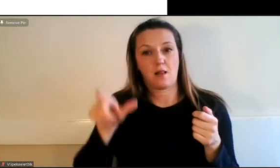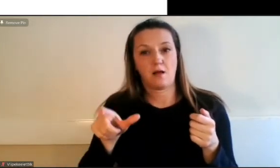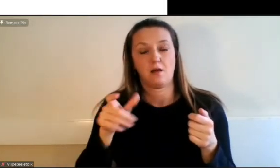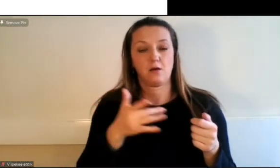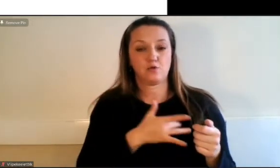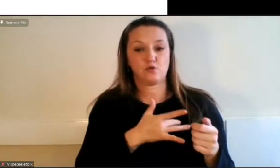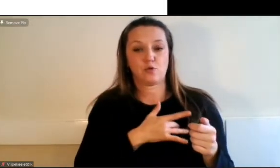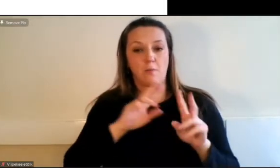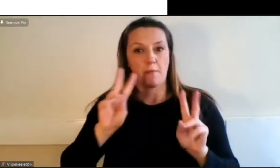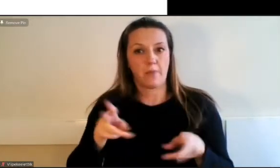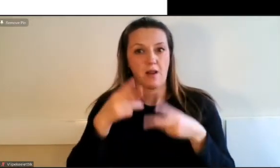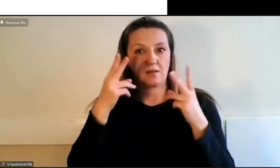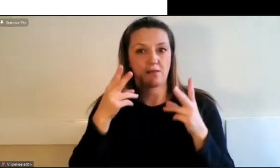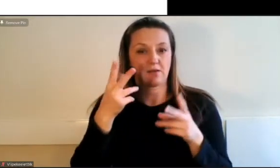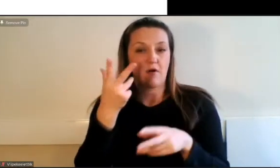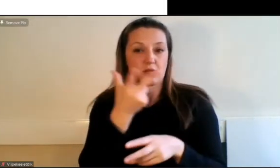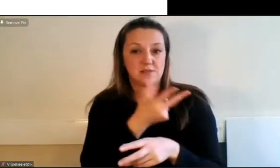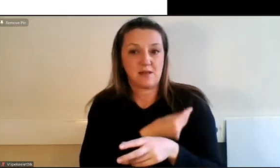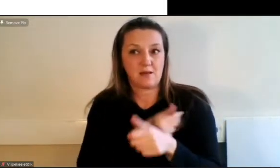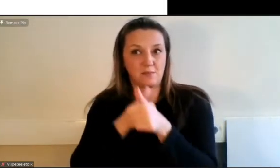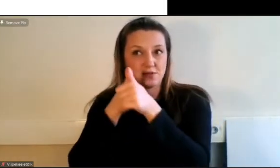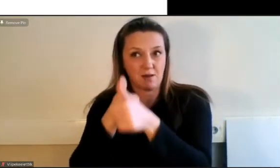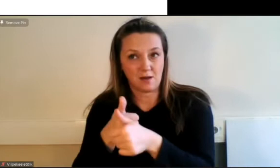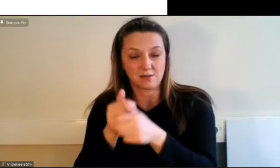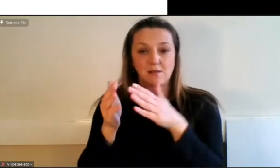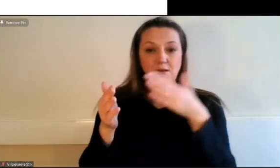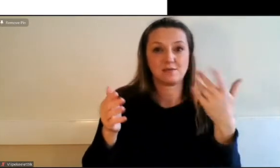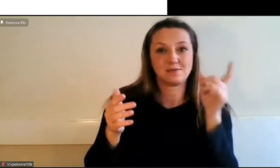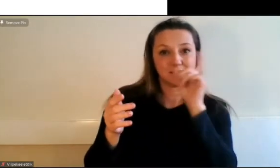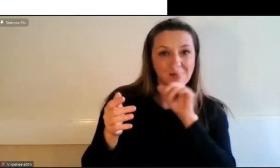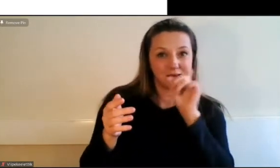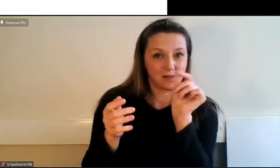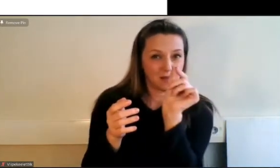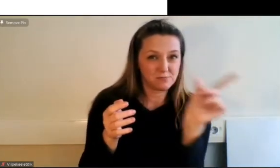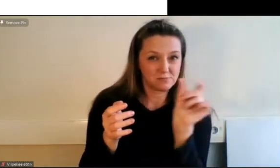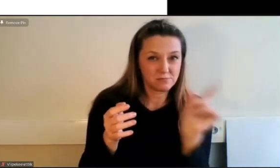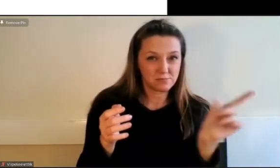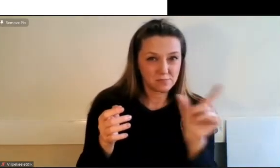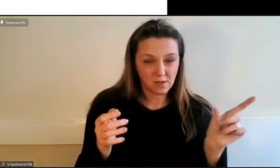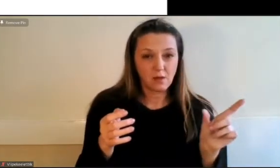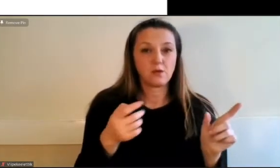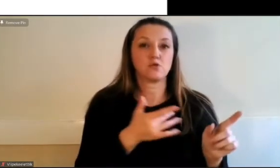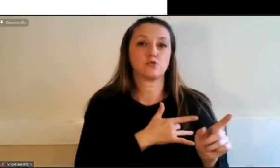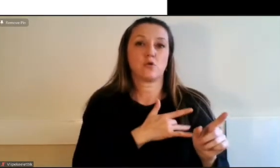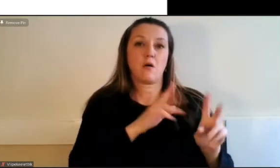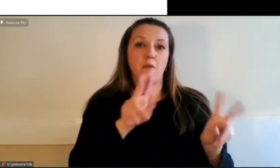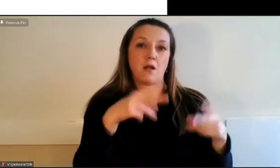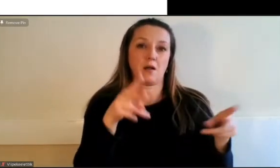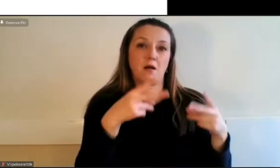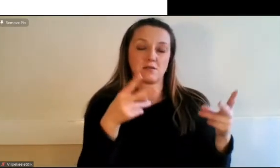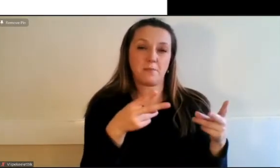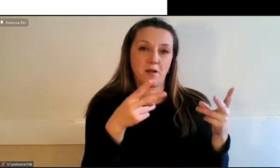andmed kogutakse kokku ja neid analüüsitakse. Ja sedasi leiti, et jah, tõesti, mRNA